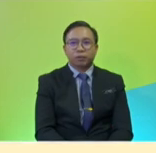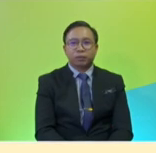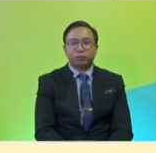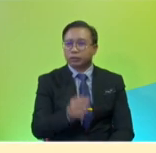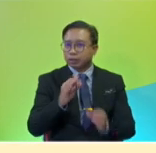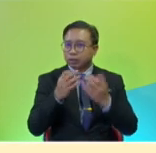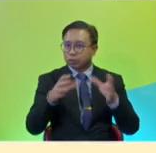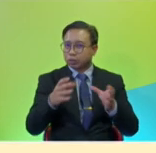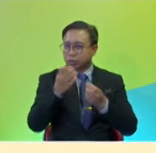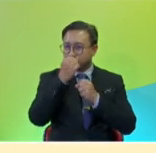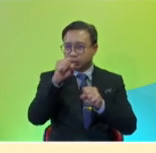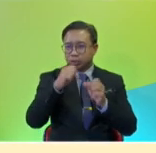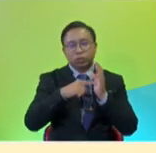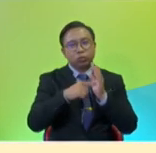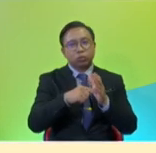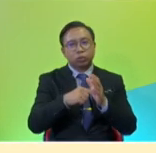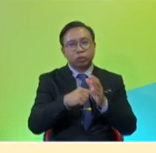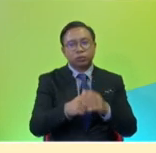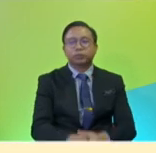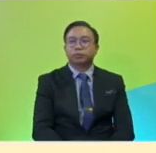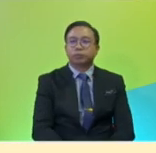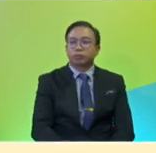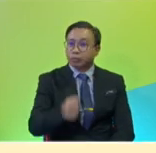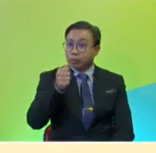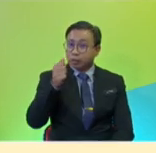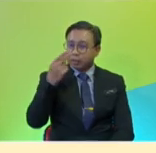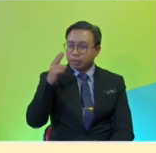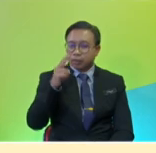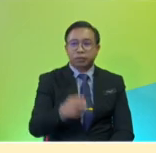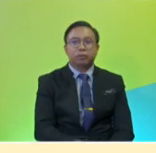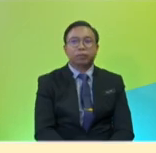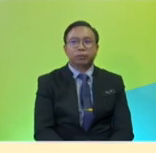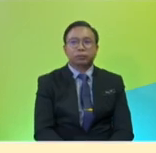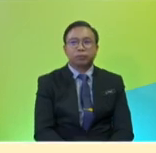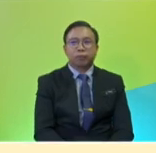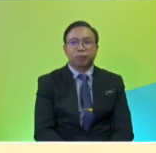Kalau sudah bersedia, tunjukkan kad traffic light kamu yang berwarna hijau.